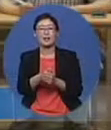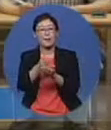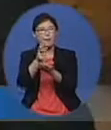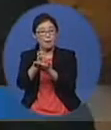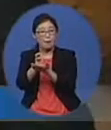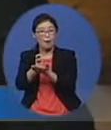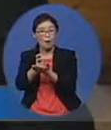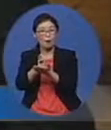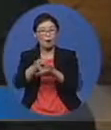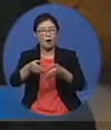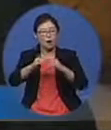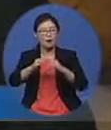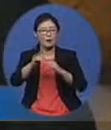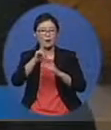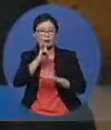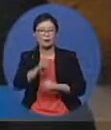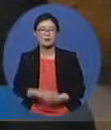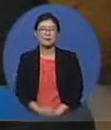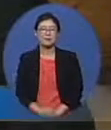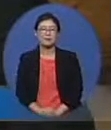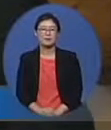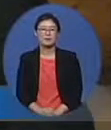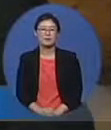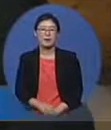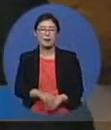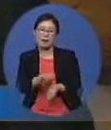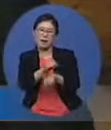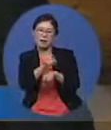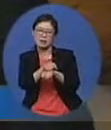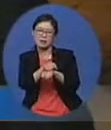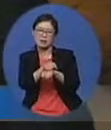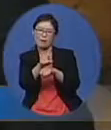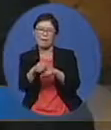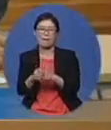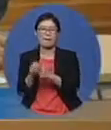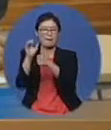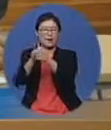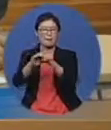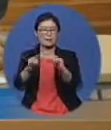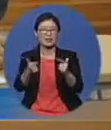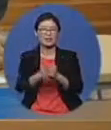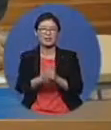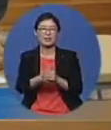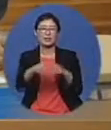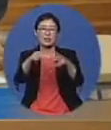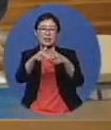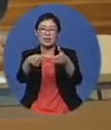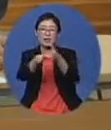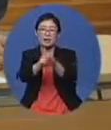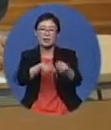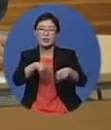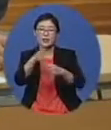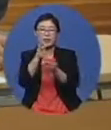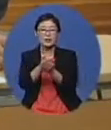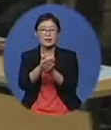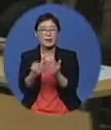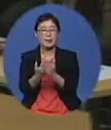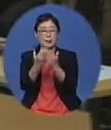밝혔습니다. 또한 실무자들은 더 이상 행정에만 의존하지 않고 장애인 정책 개발과 편의시설 등의